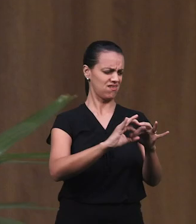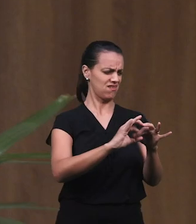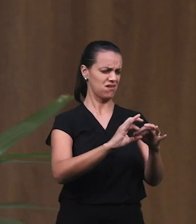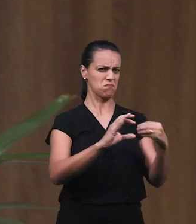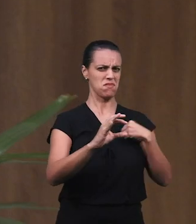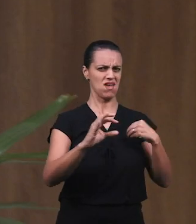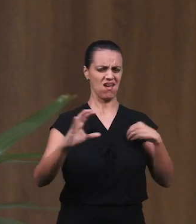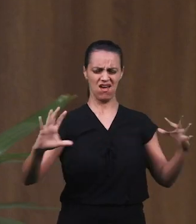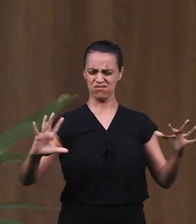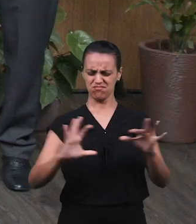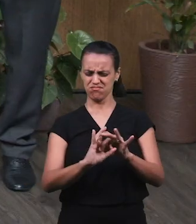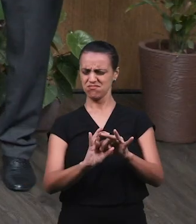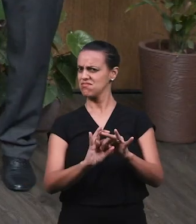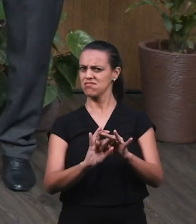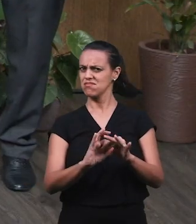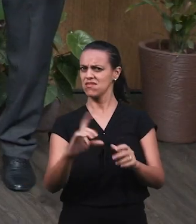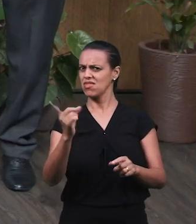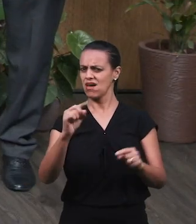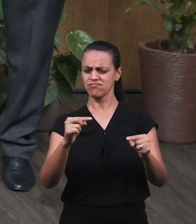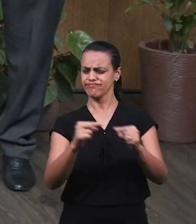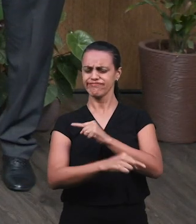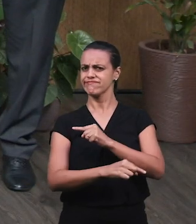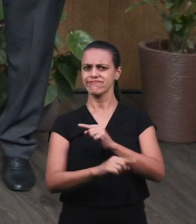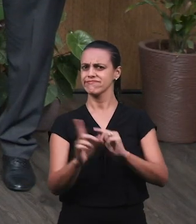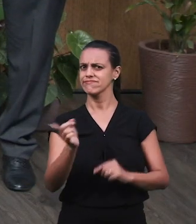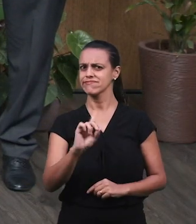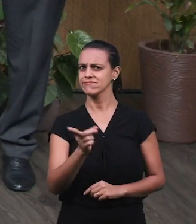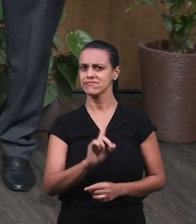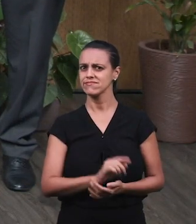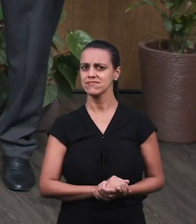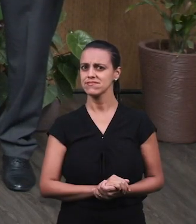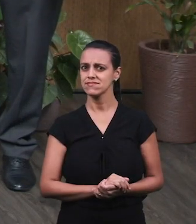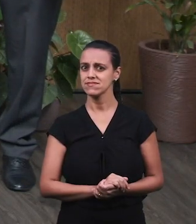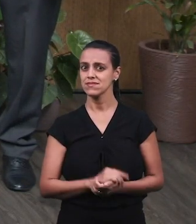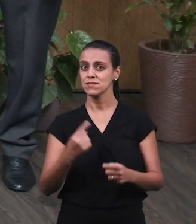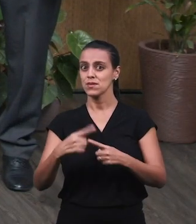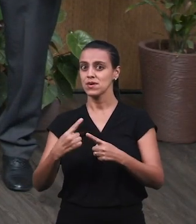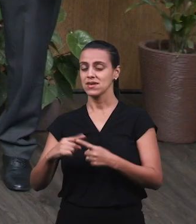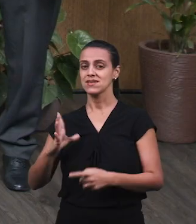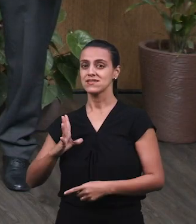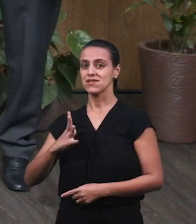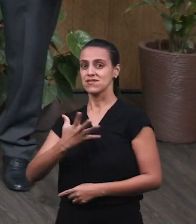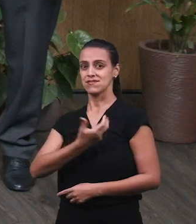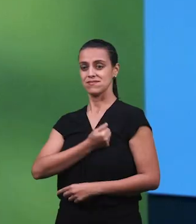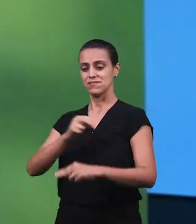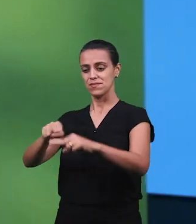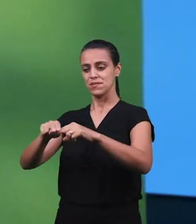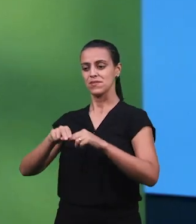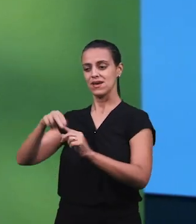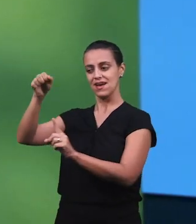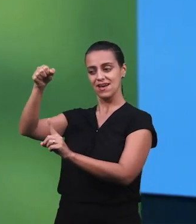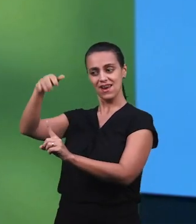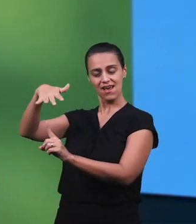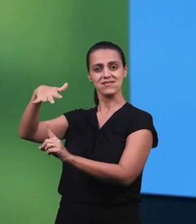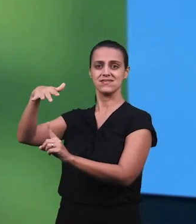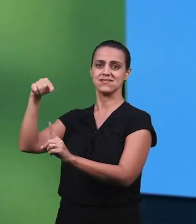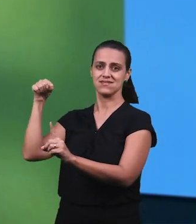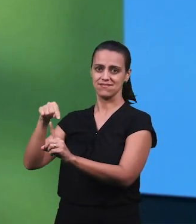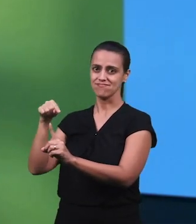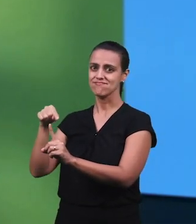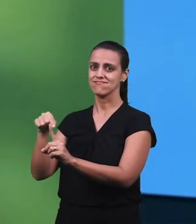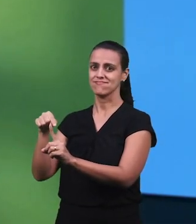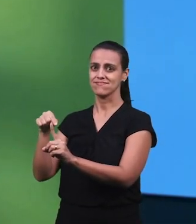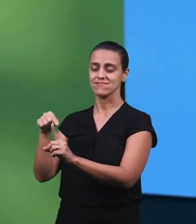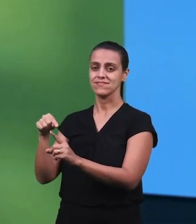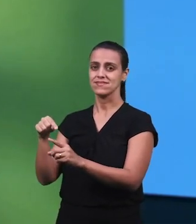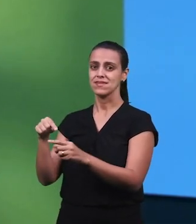n'accorde pas le péché. Exactement, le salut est par la grâce. Et la parole de Dieu dit que par le moyen de